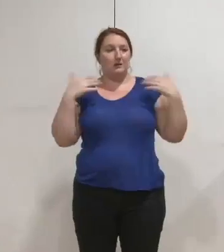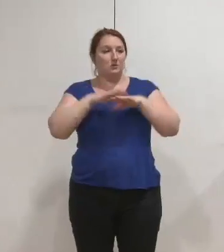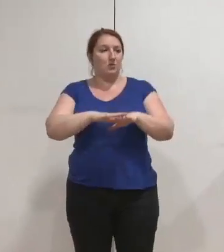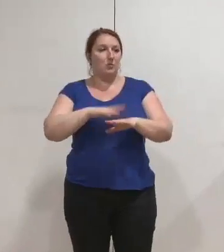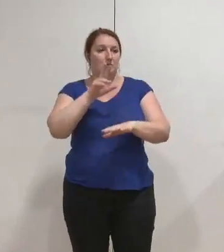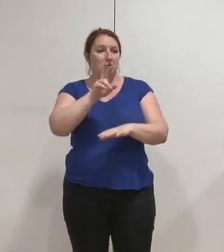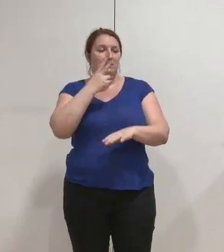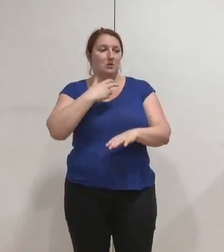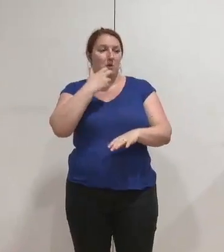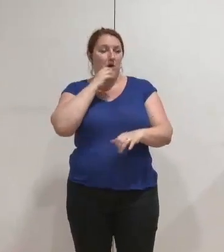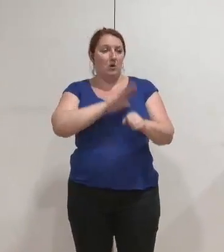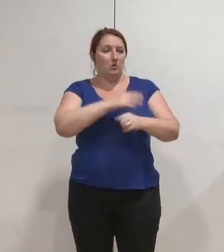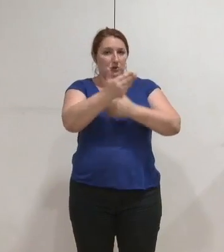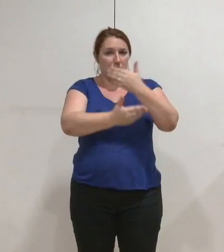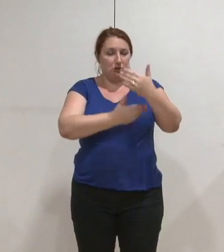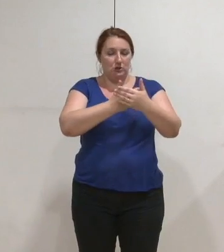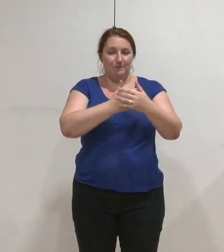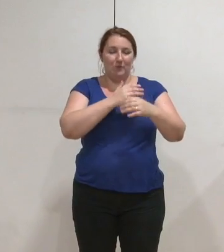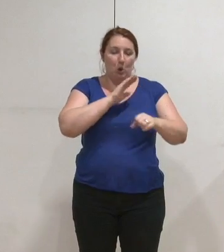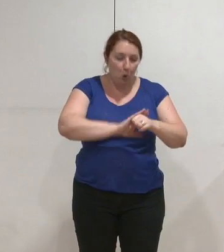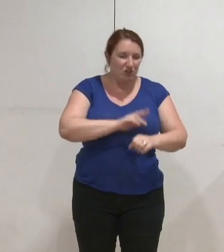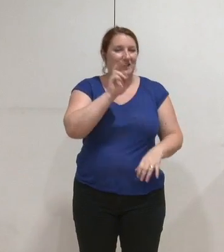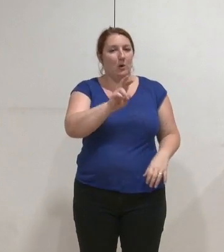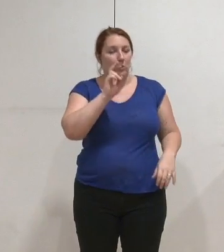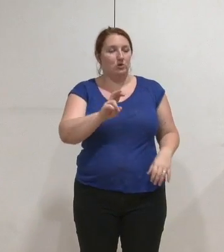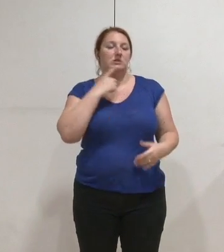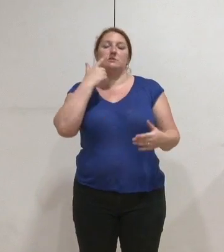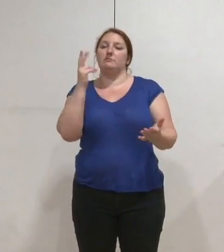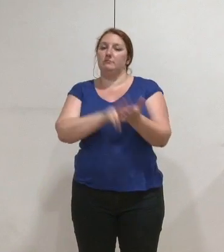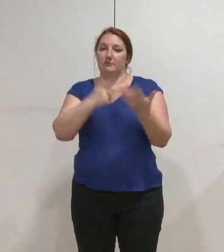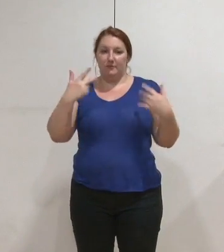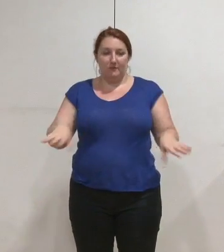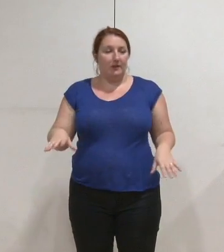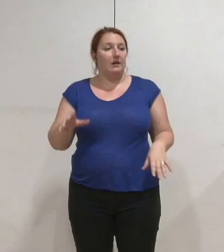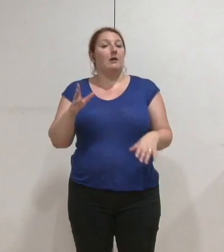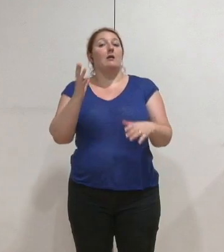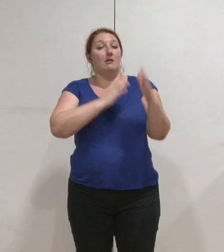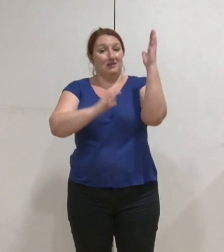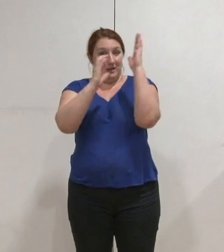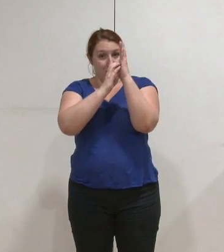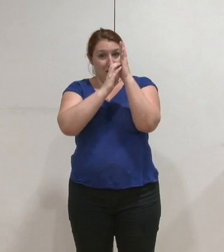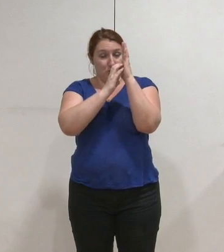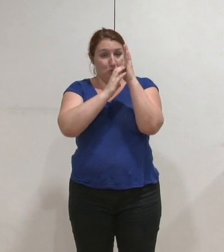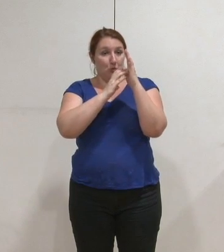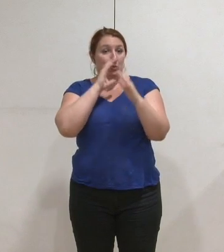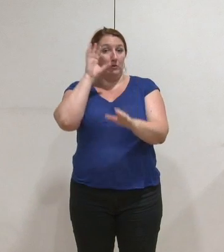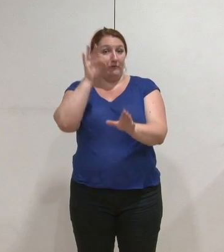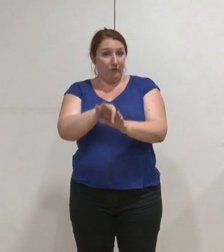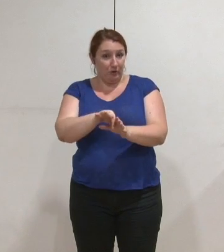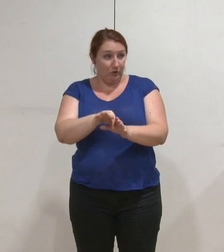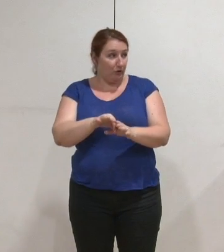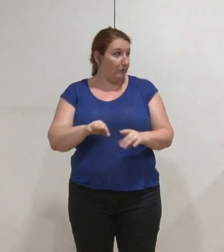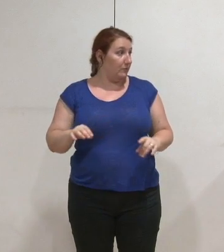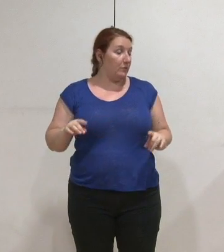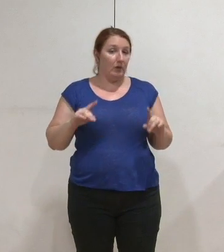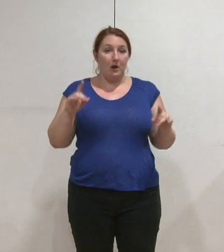écologistes amendement adoptés je mets la délibération ainsi amendé au voie même vote non